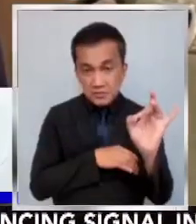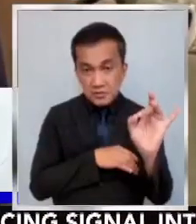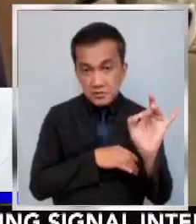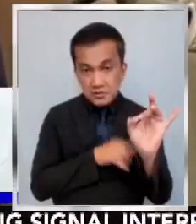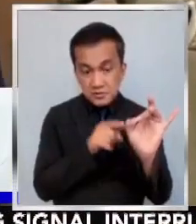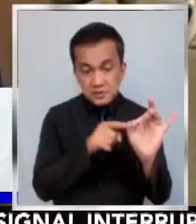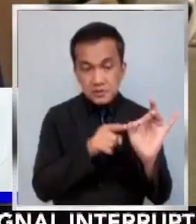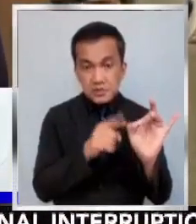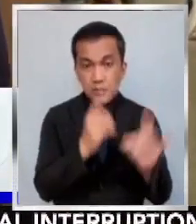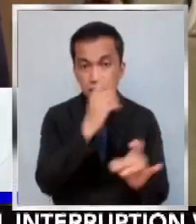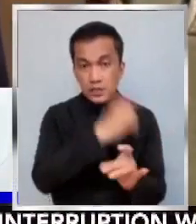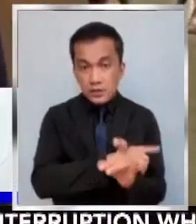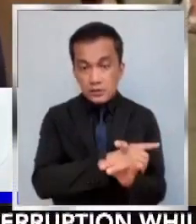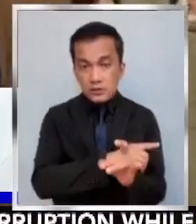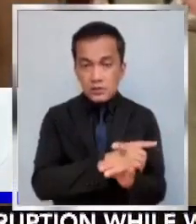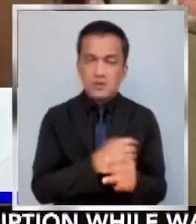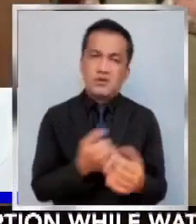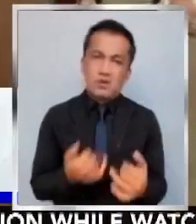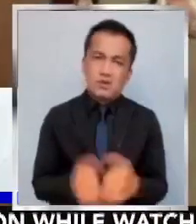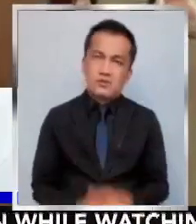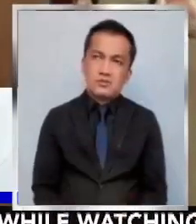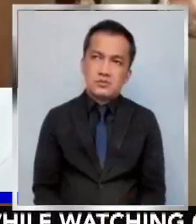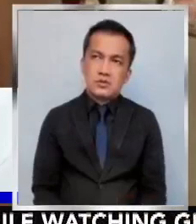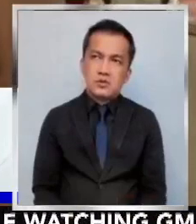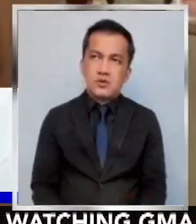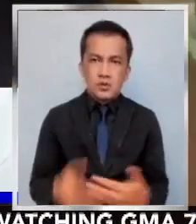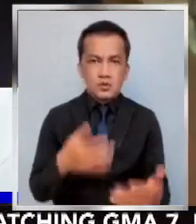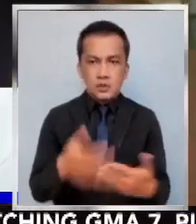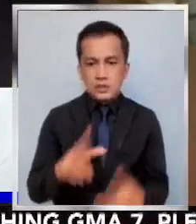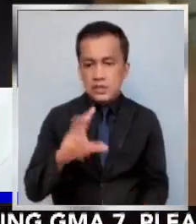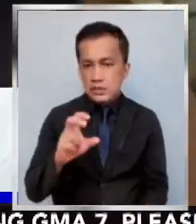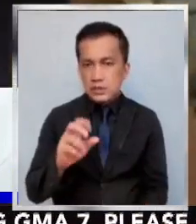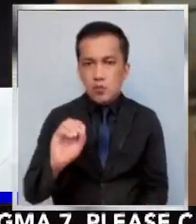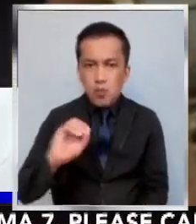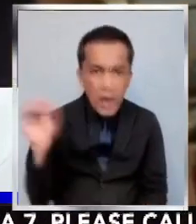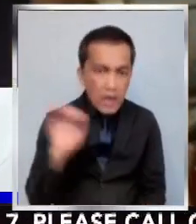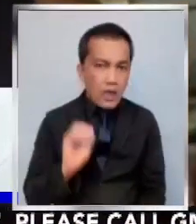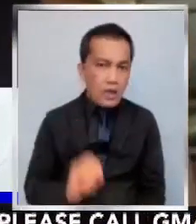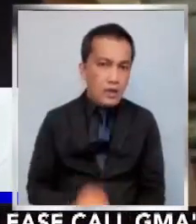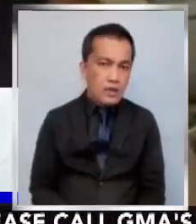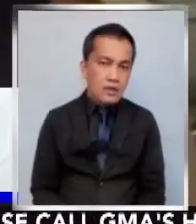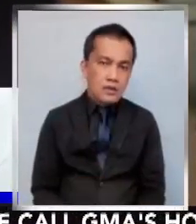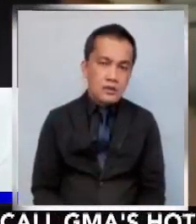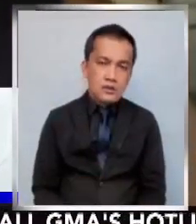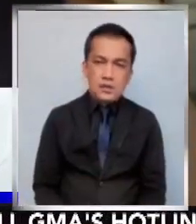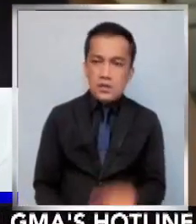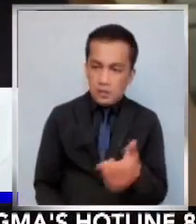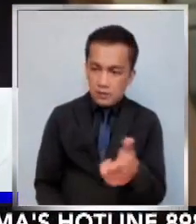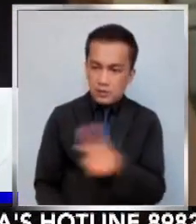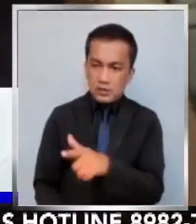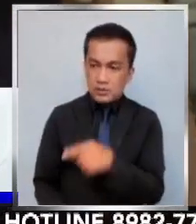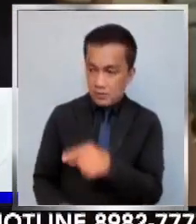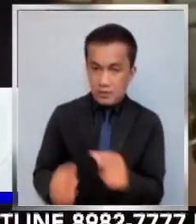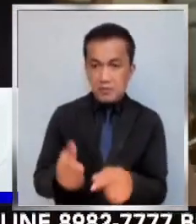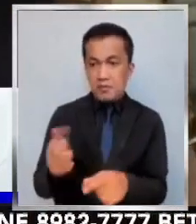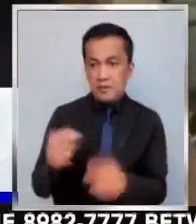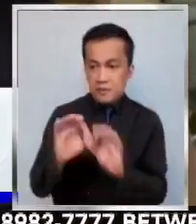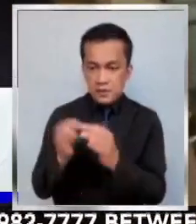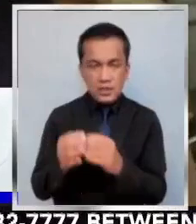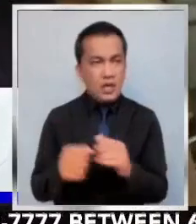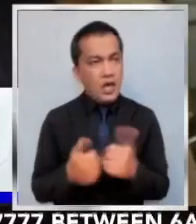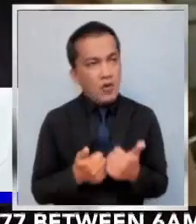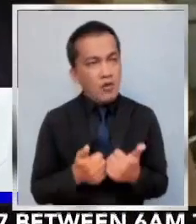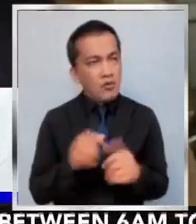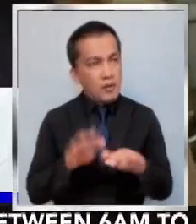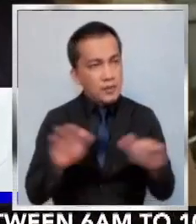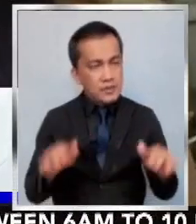araw. Eh ngayon, kahit nga po 300, wala eh. Eh siyempre, pamilyado kasi. Opo. O paano yung mga bata? Eh